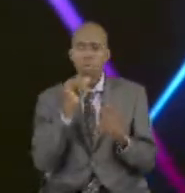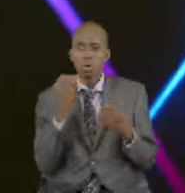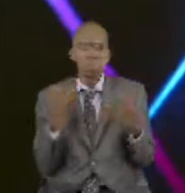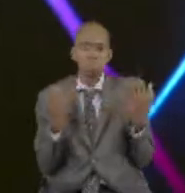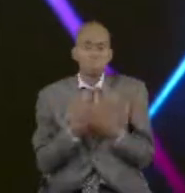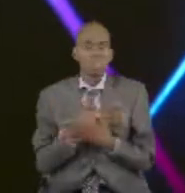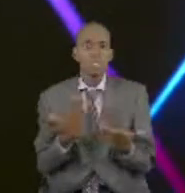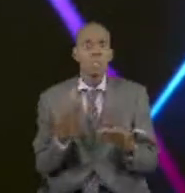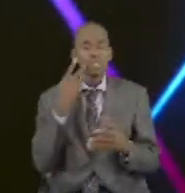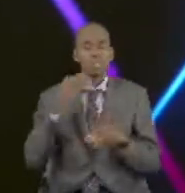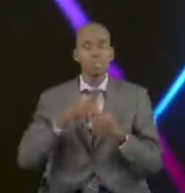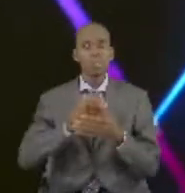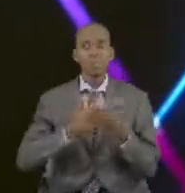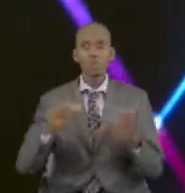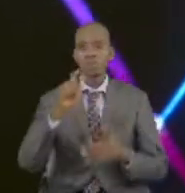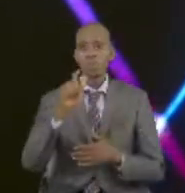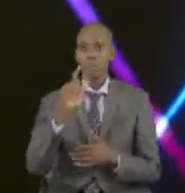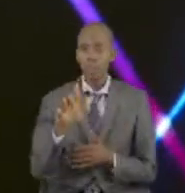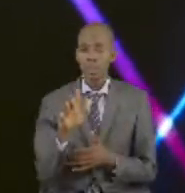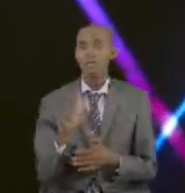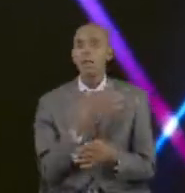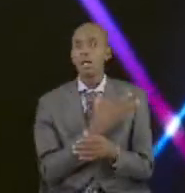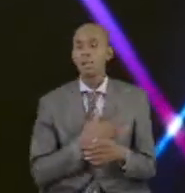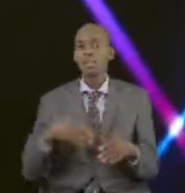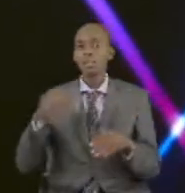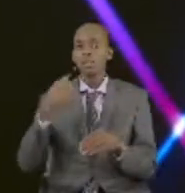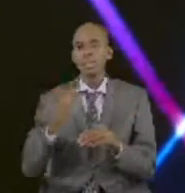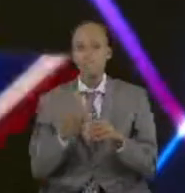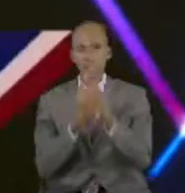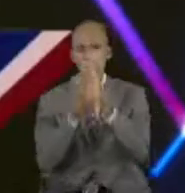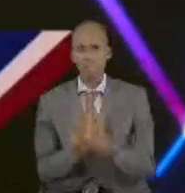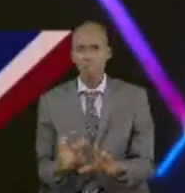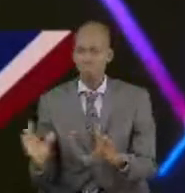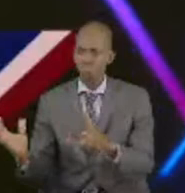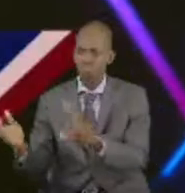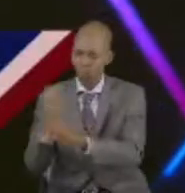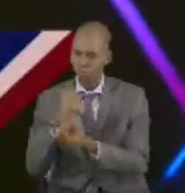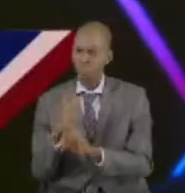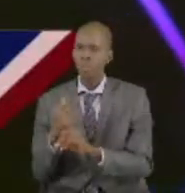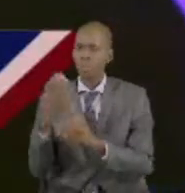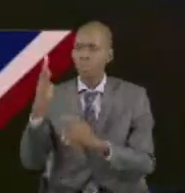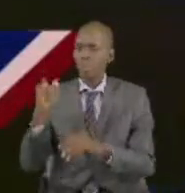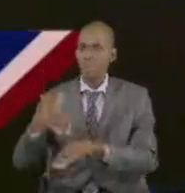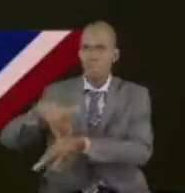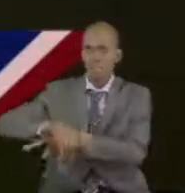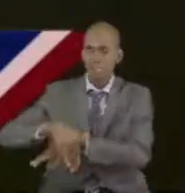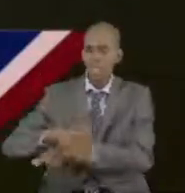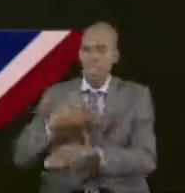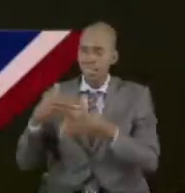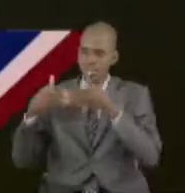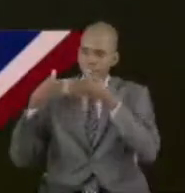que les freins au fait d'enlever ses vingt cinq ans mais pendant une nuit les disciples le pire et le